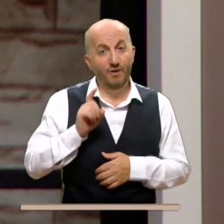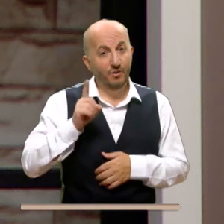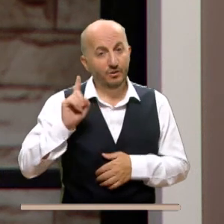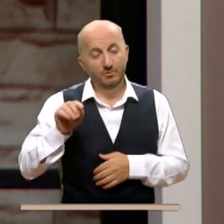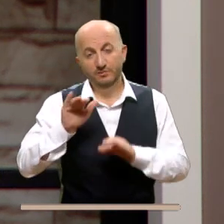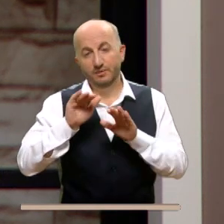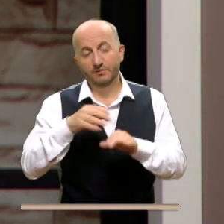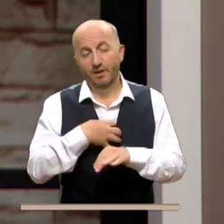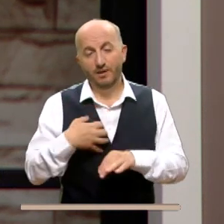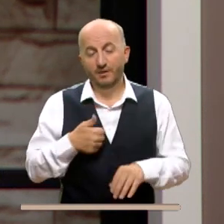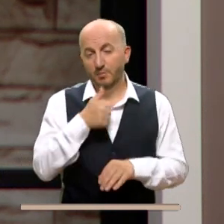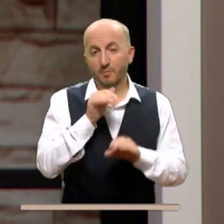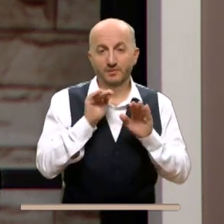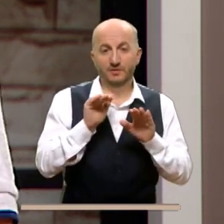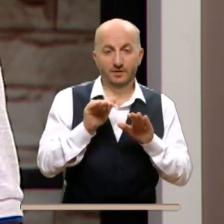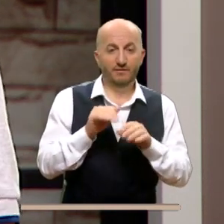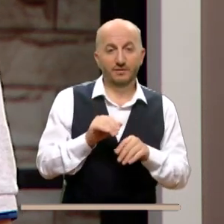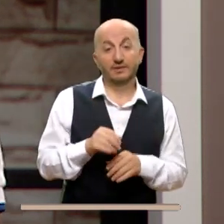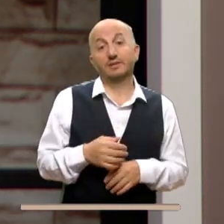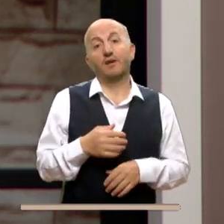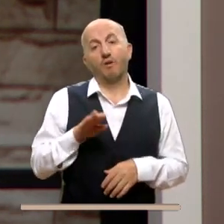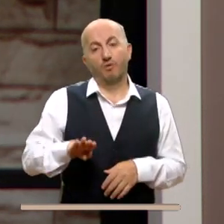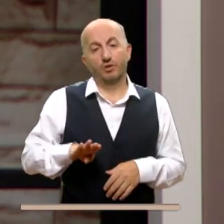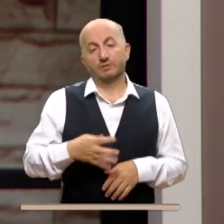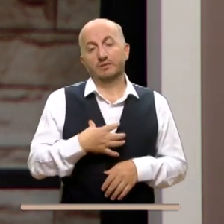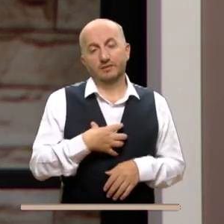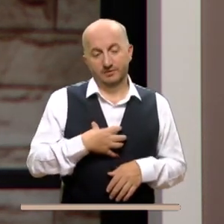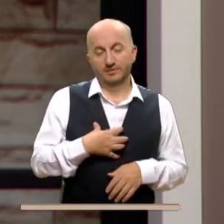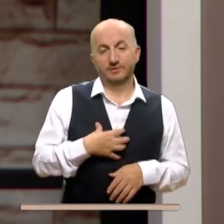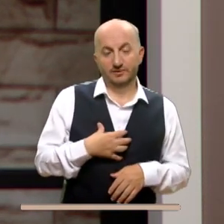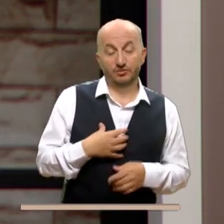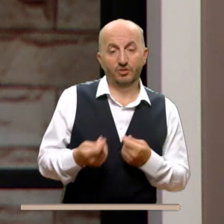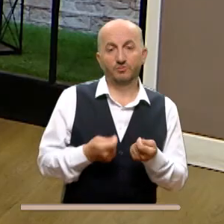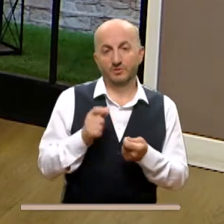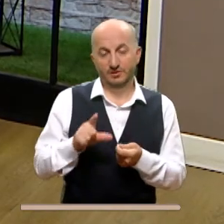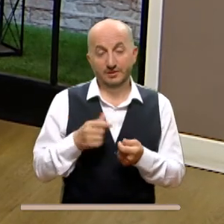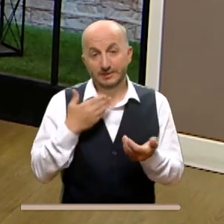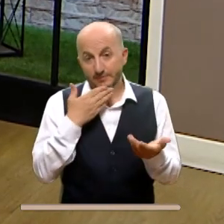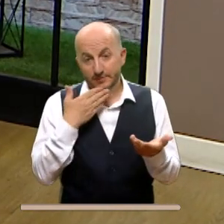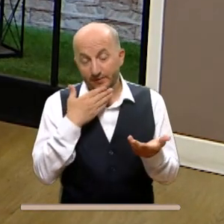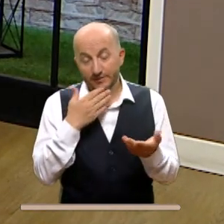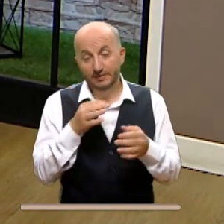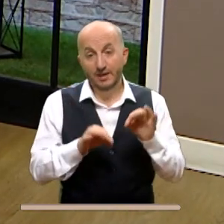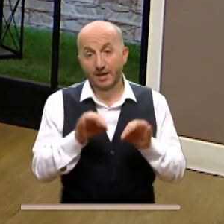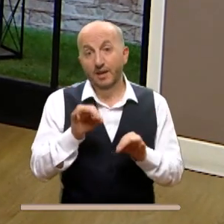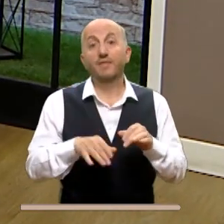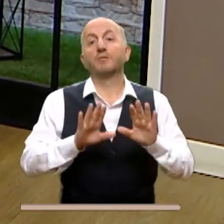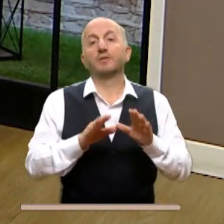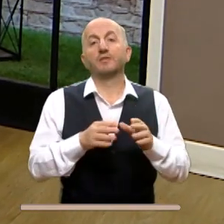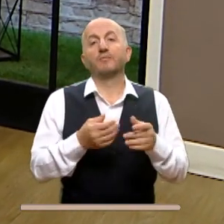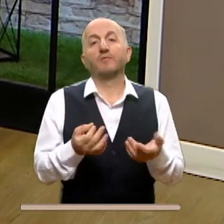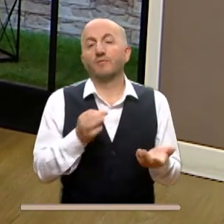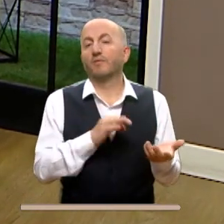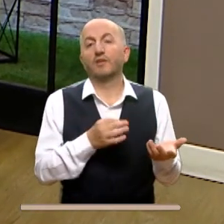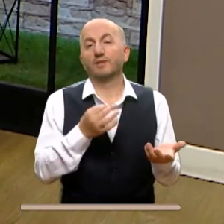destek veriyor, anne baba destek veriyor ama iş yine de öğrencinin kendisine bitiyor açıkçası. Hani ne kadar iyi imkanların olsa da sen onları değerlendirmezsen bir anlamı kalmıyor. Ben